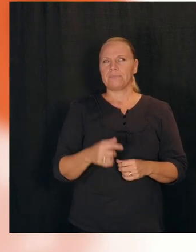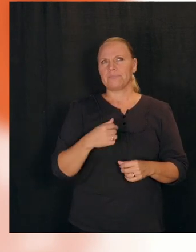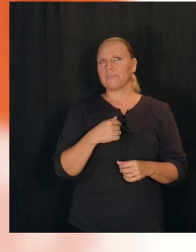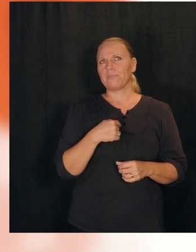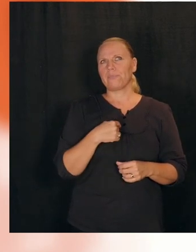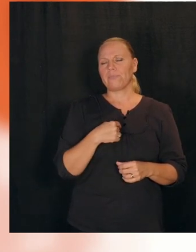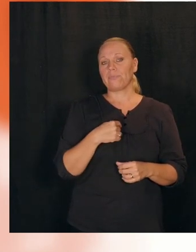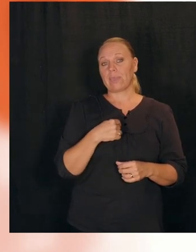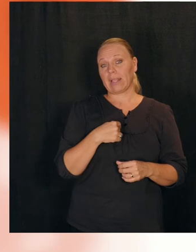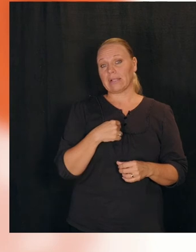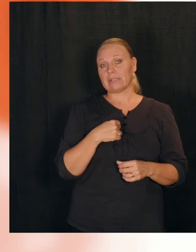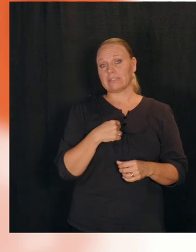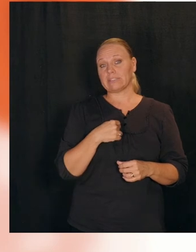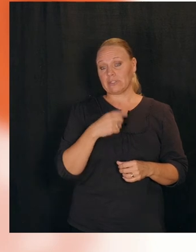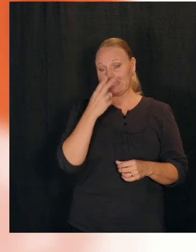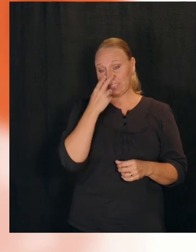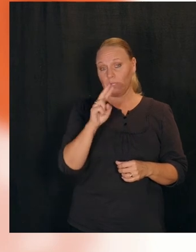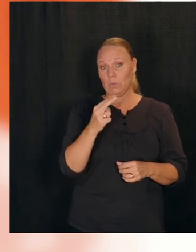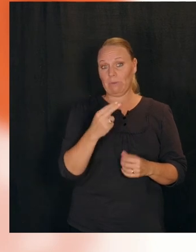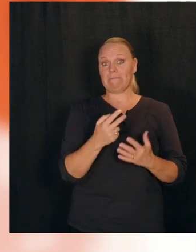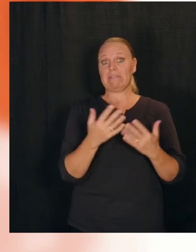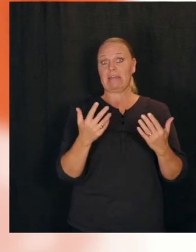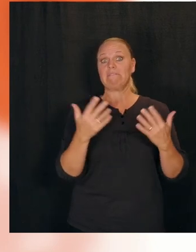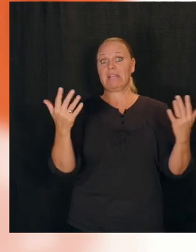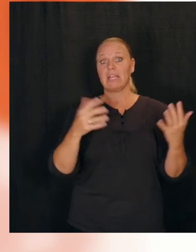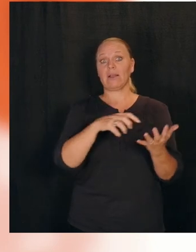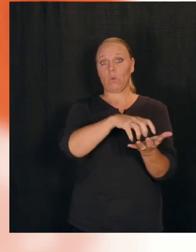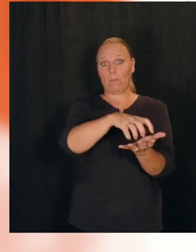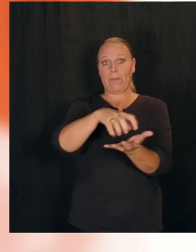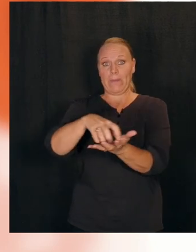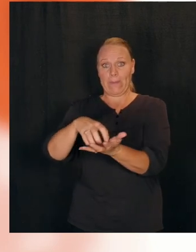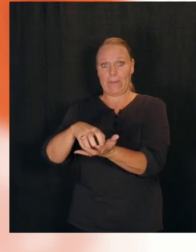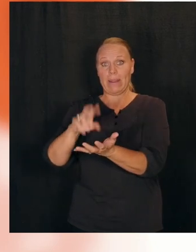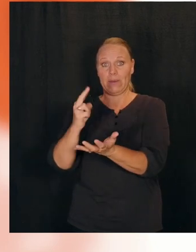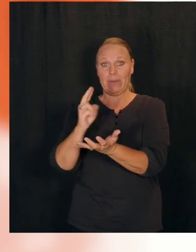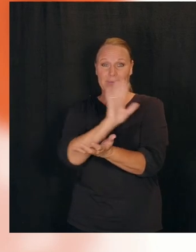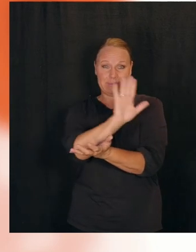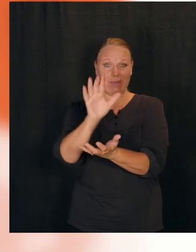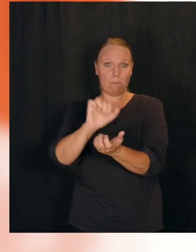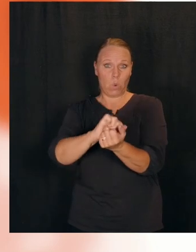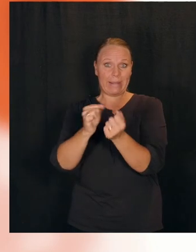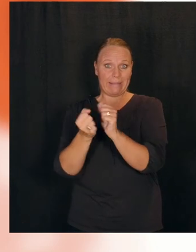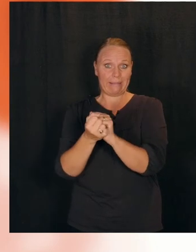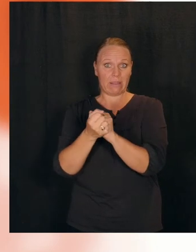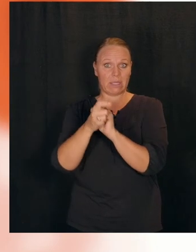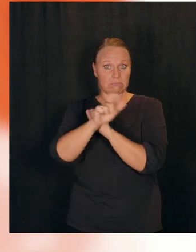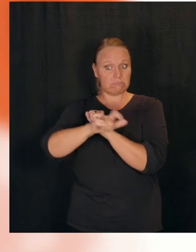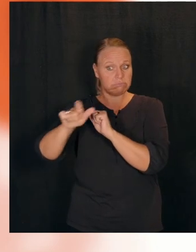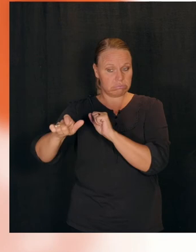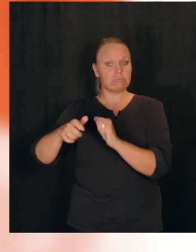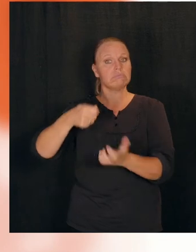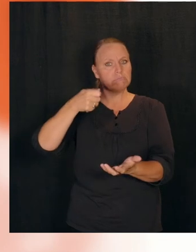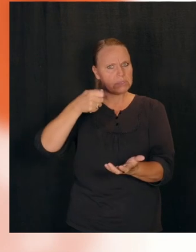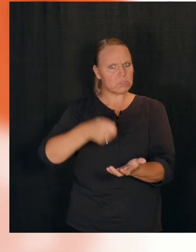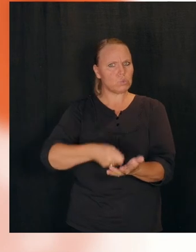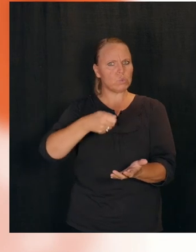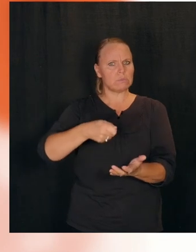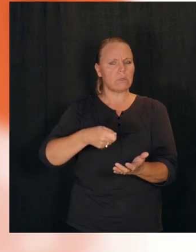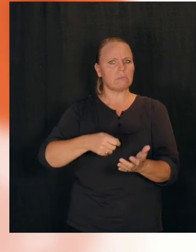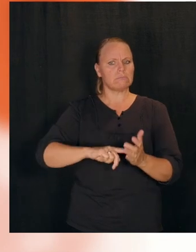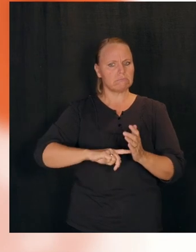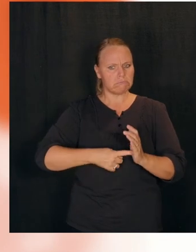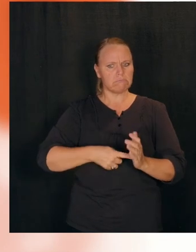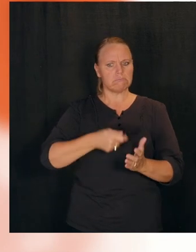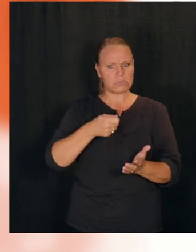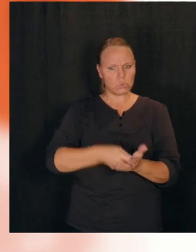jag märker ju att det är fler och fler kommuner där man på politisk nivå fattar rätt så skarpa beslut om att ja, men det här med universell